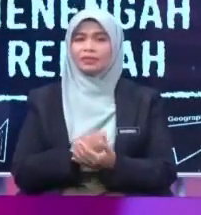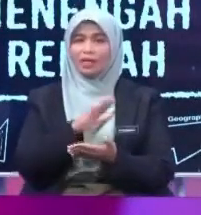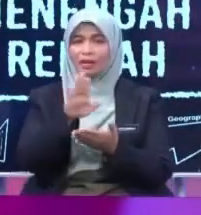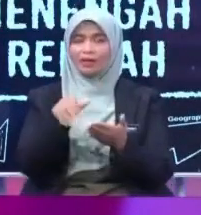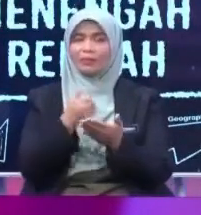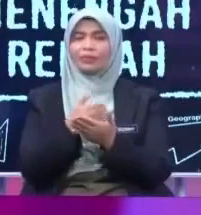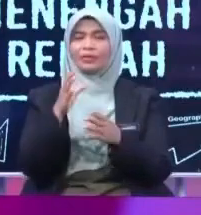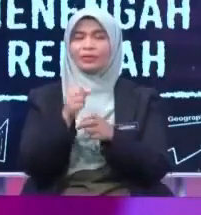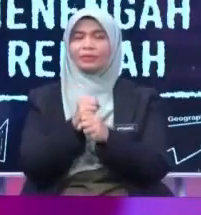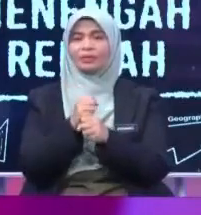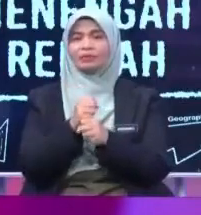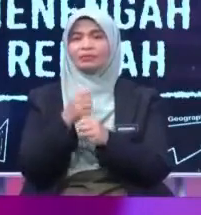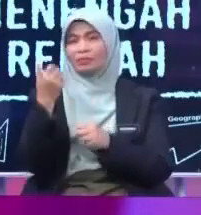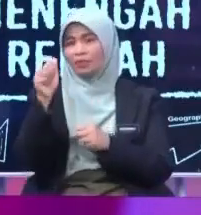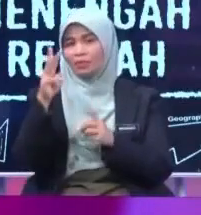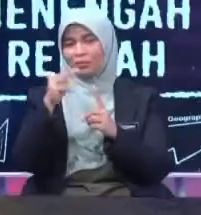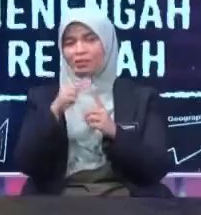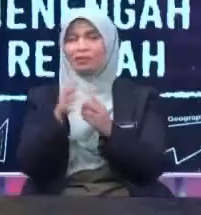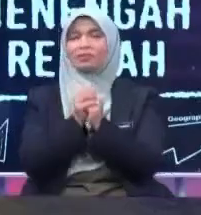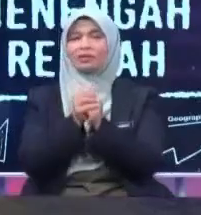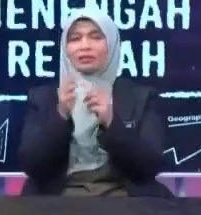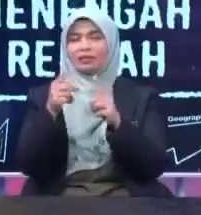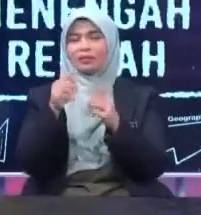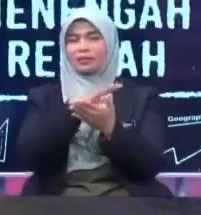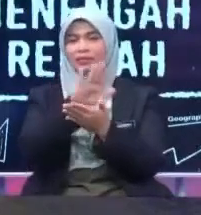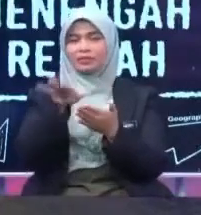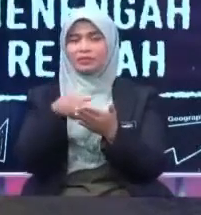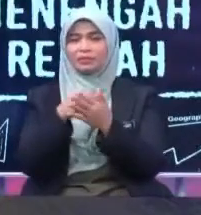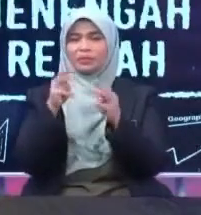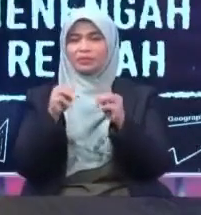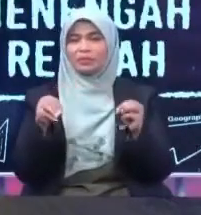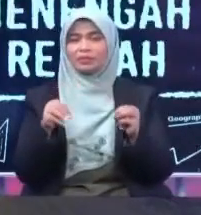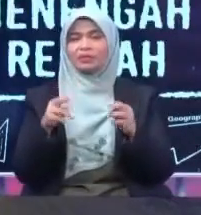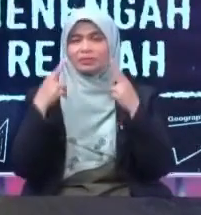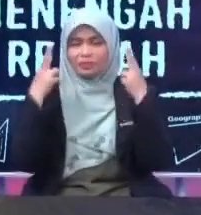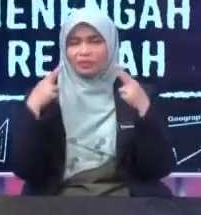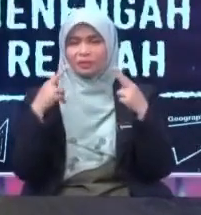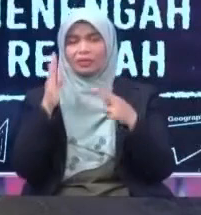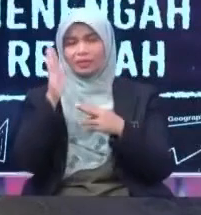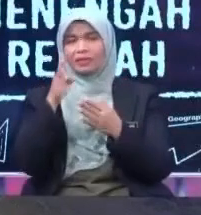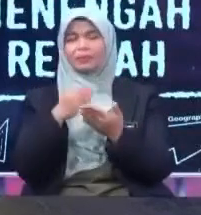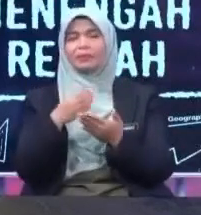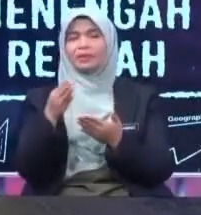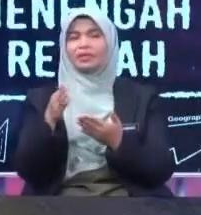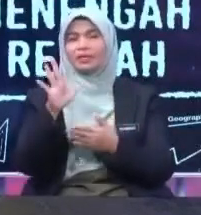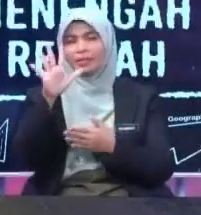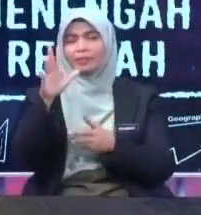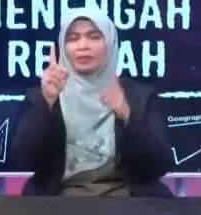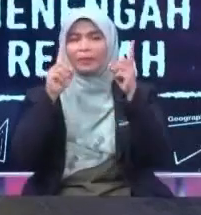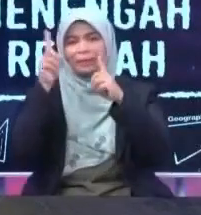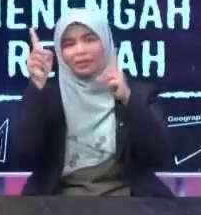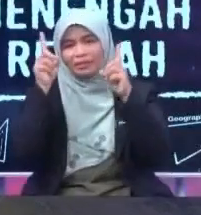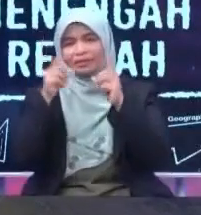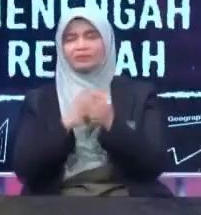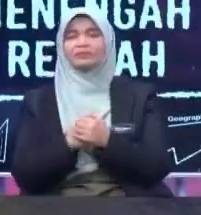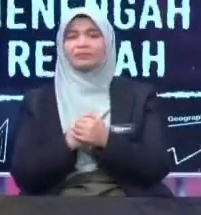10. Jadi tahniah kepada semua murid. Jadi kalau Ustazah ada 5 bintang, setiap murid Ustazah bagi 5 bintang itu